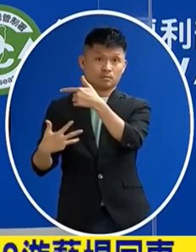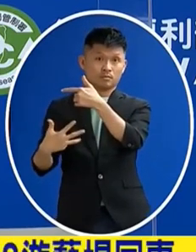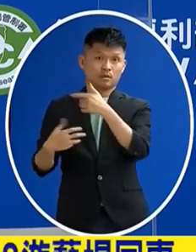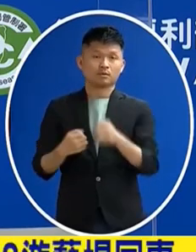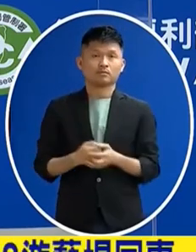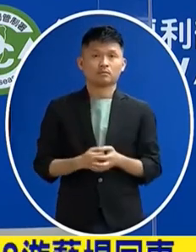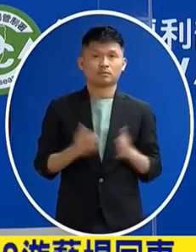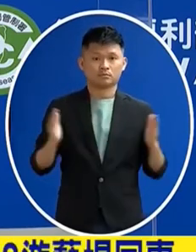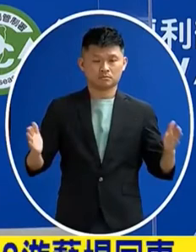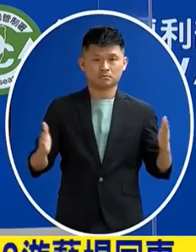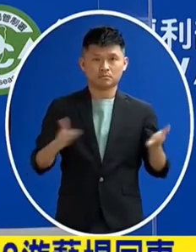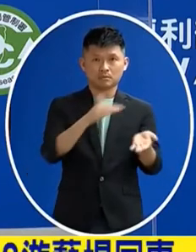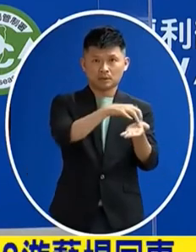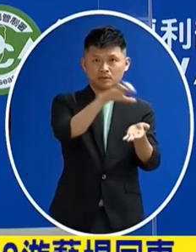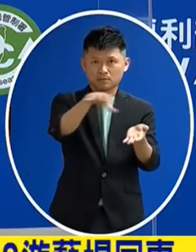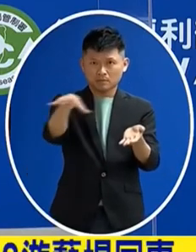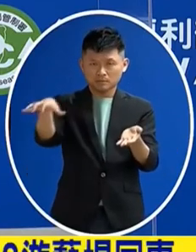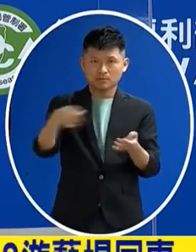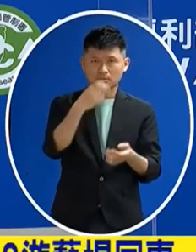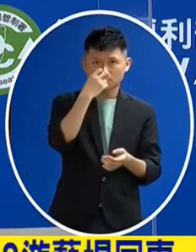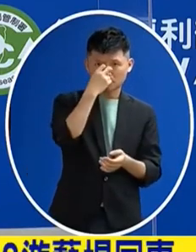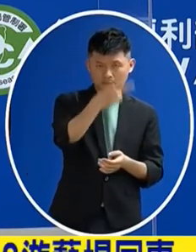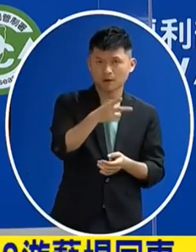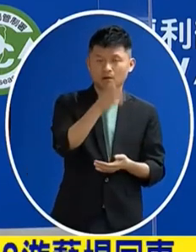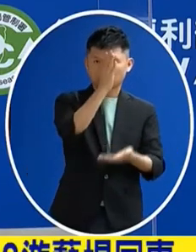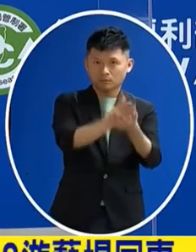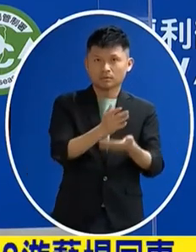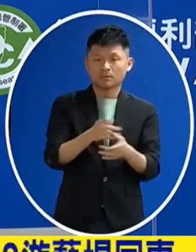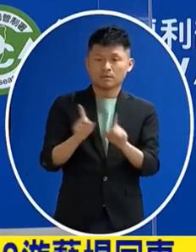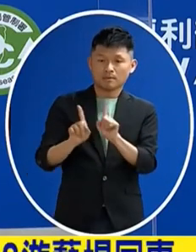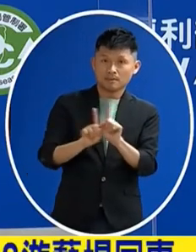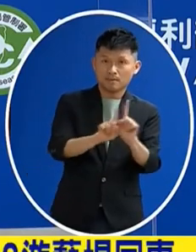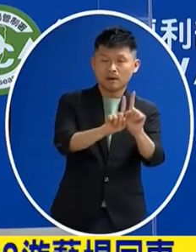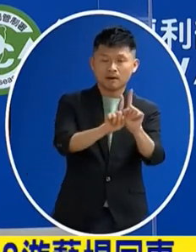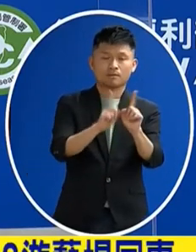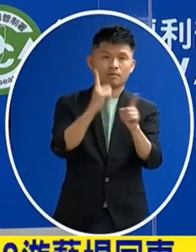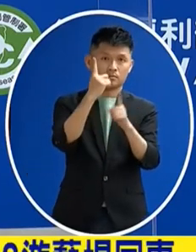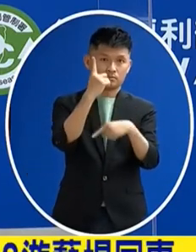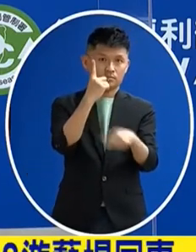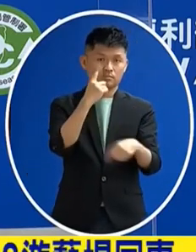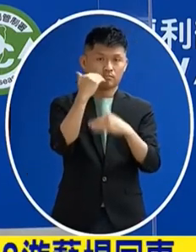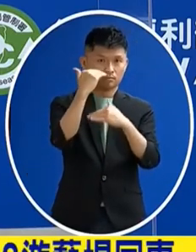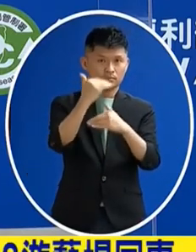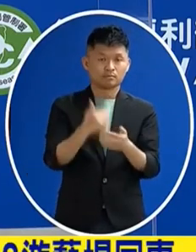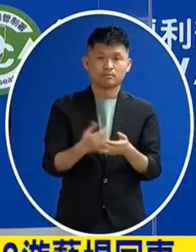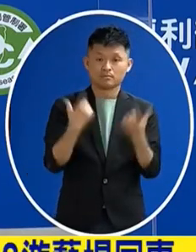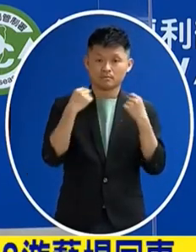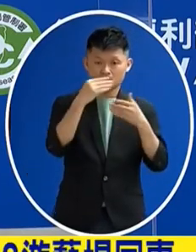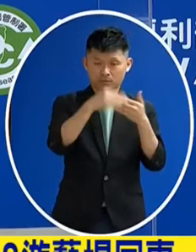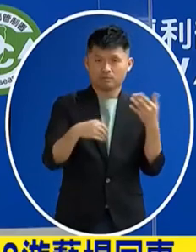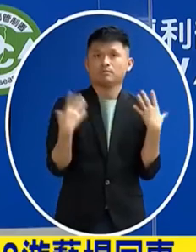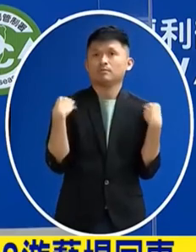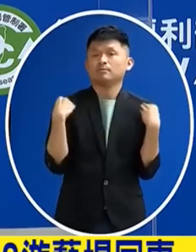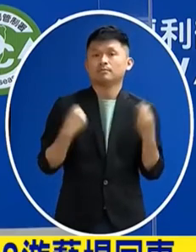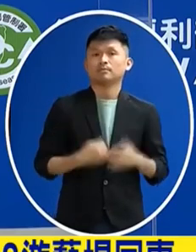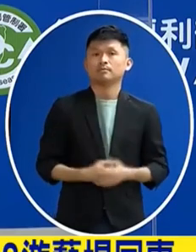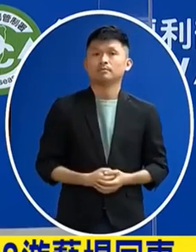停止开放探病及探视，陪伴者人为一人哈，那跟原来的规定是一